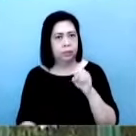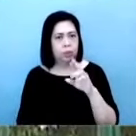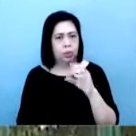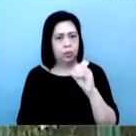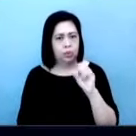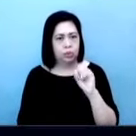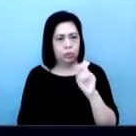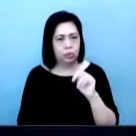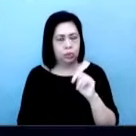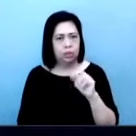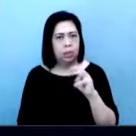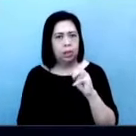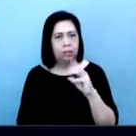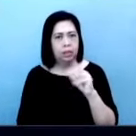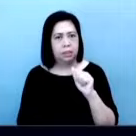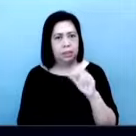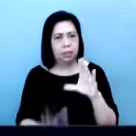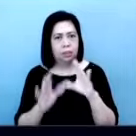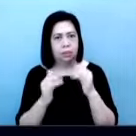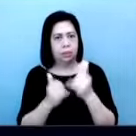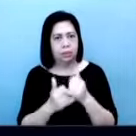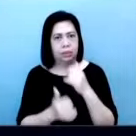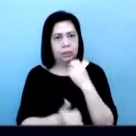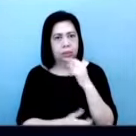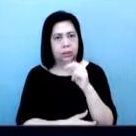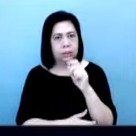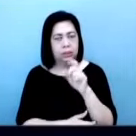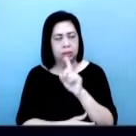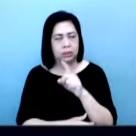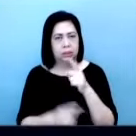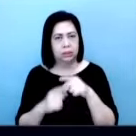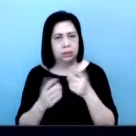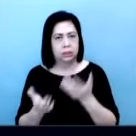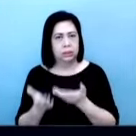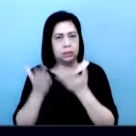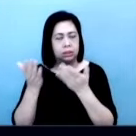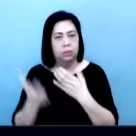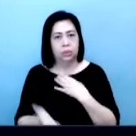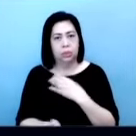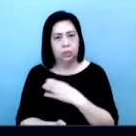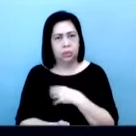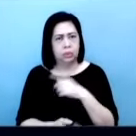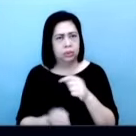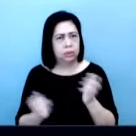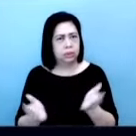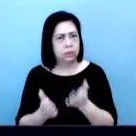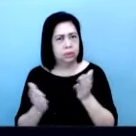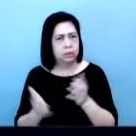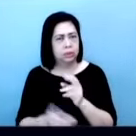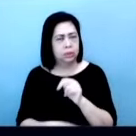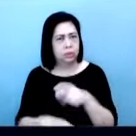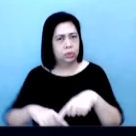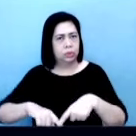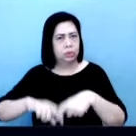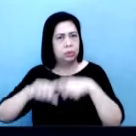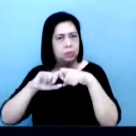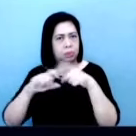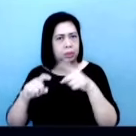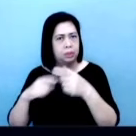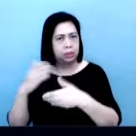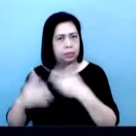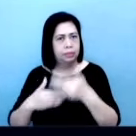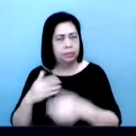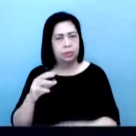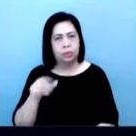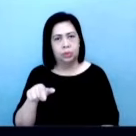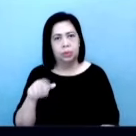corporation ayon sa ntc pagtugon nila ito sa resolusyon ng camera na naghihimok sa kanilang suspendihin ang operasyon ng media